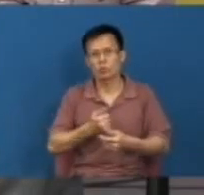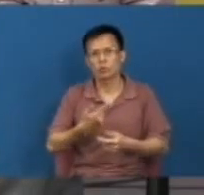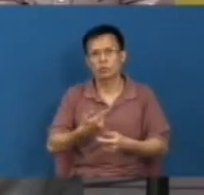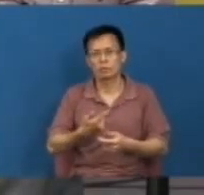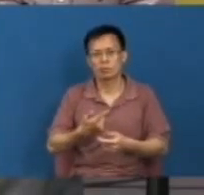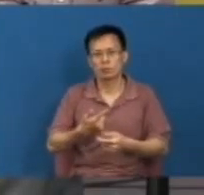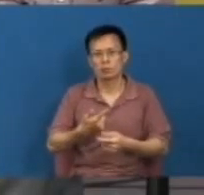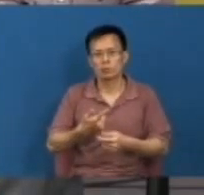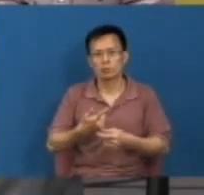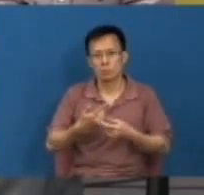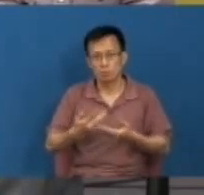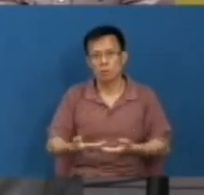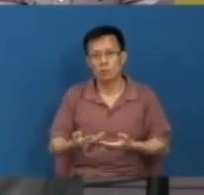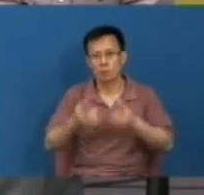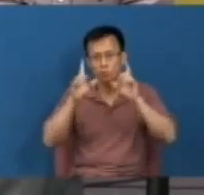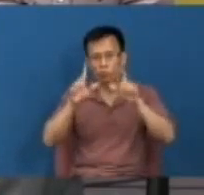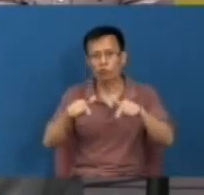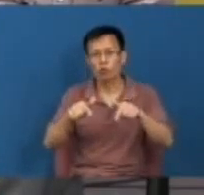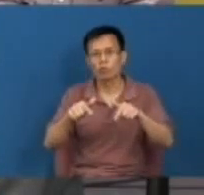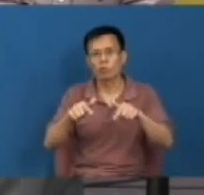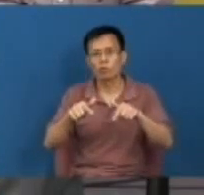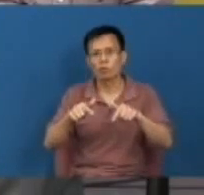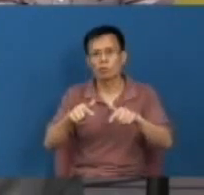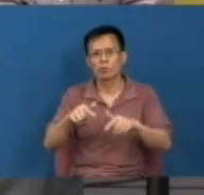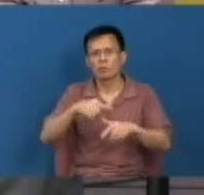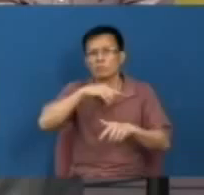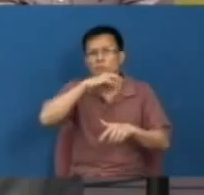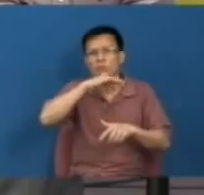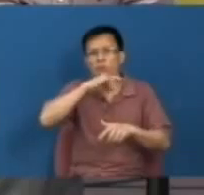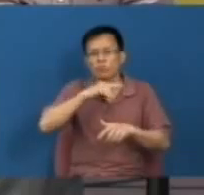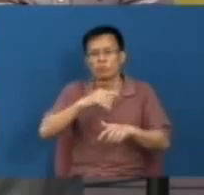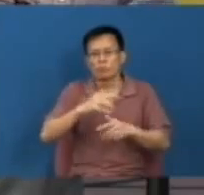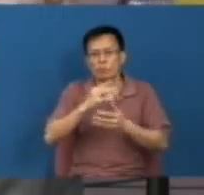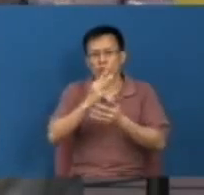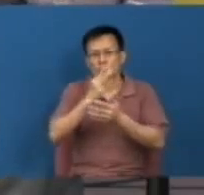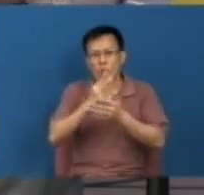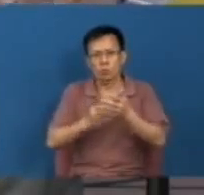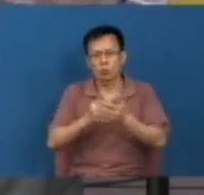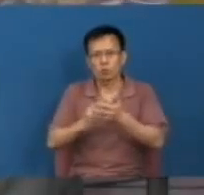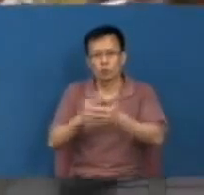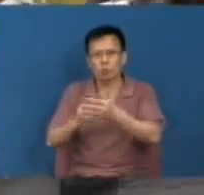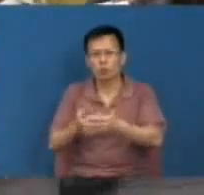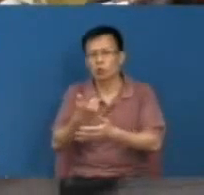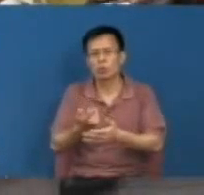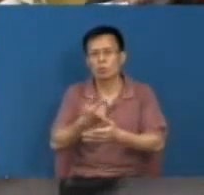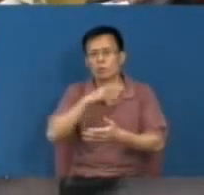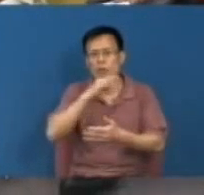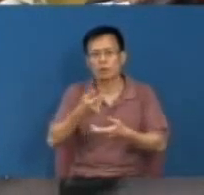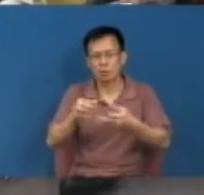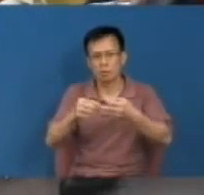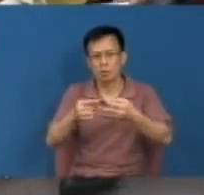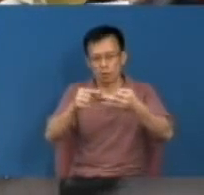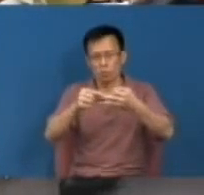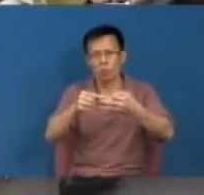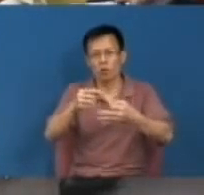樣講，即係佢嘅回覆係完全係不準不實嘅，或者係即係 我哋再講一次呢、這個無良嘅官員叫做陸永